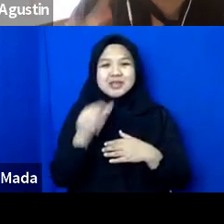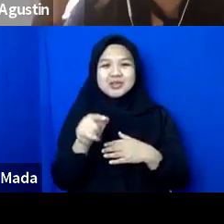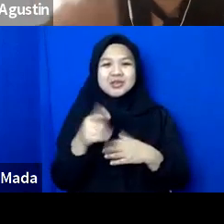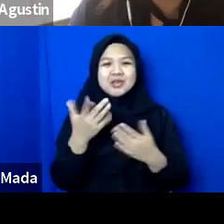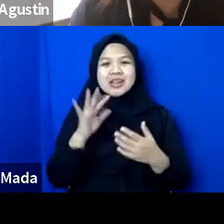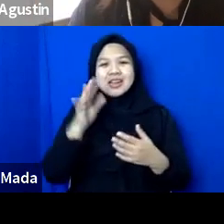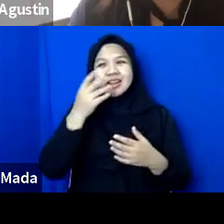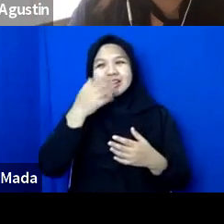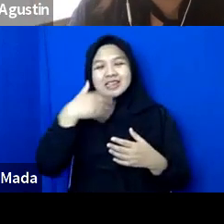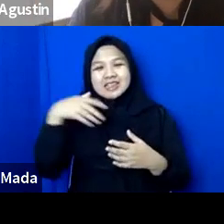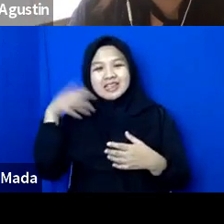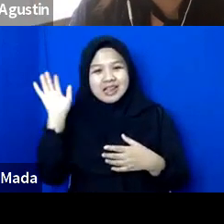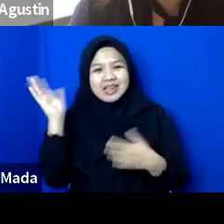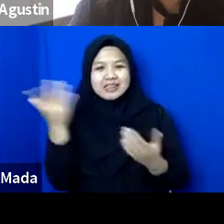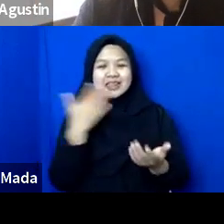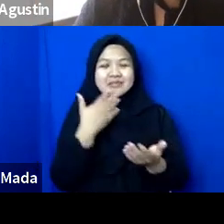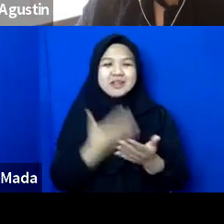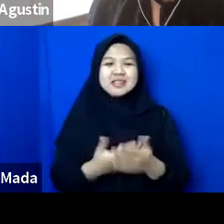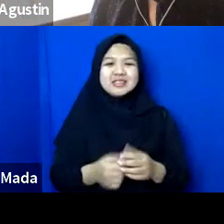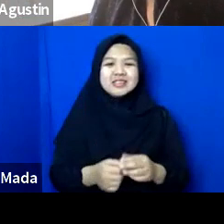itu kadang ilang ya makasih